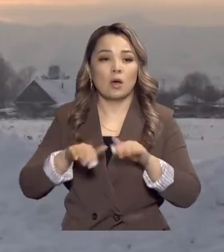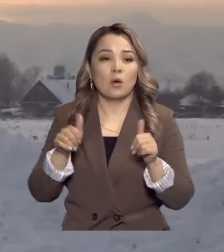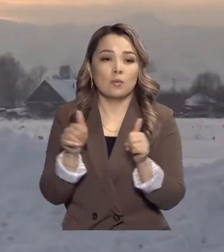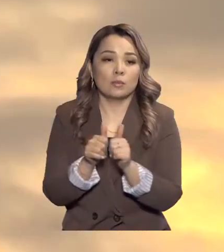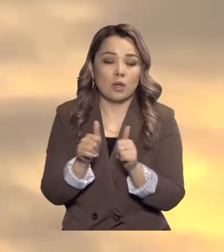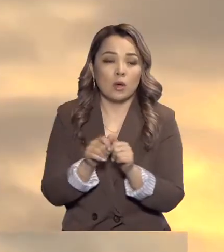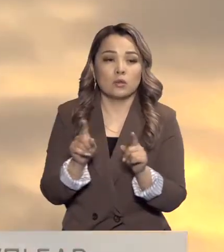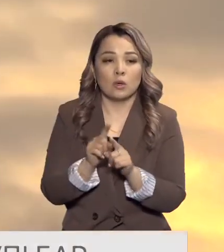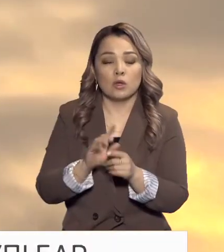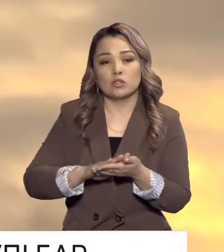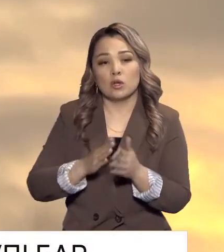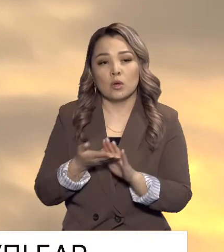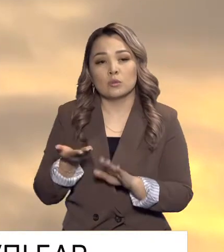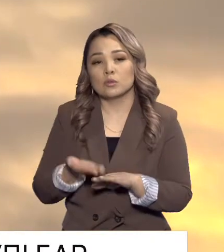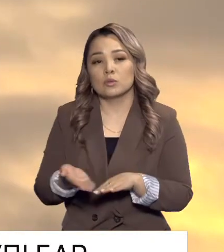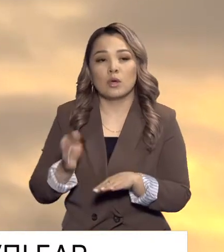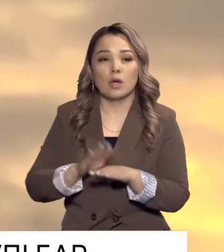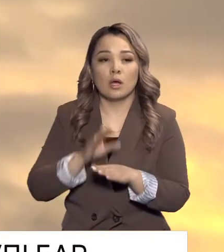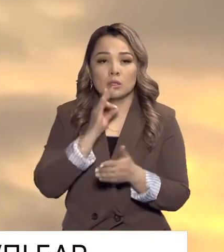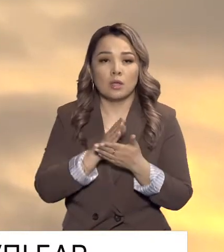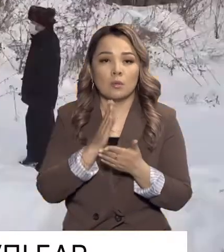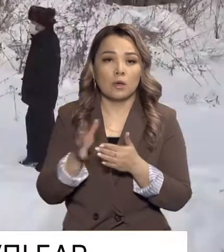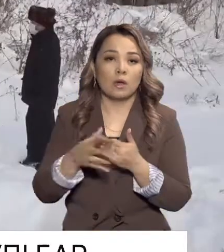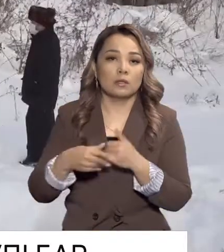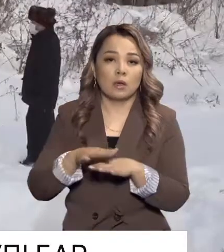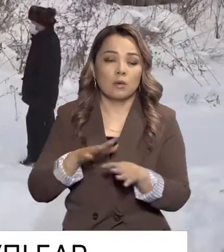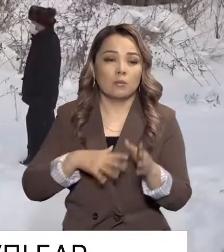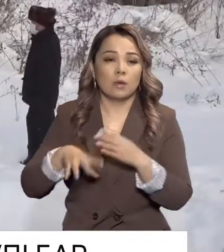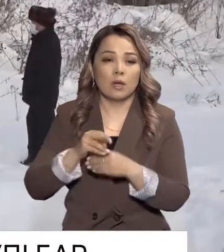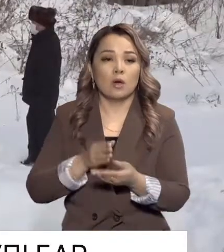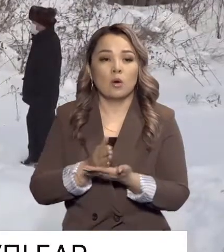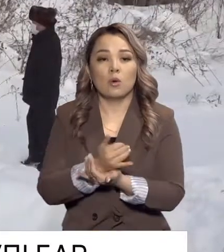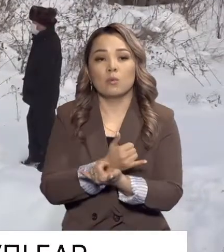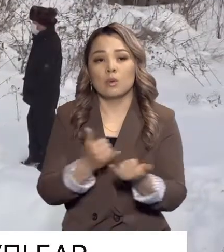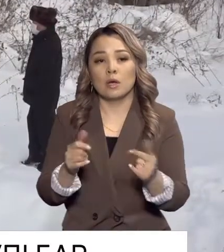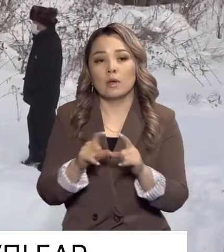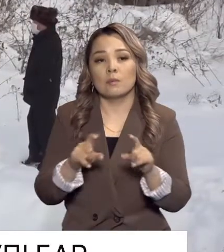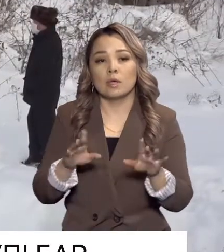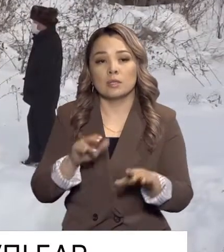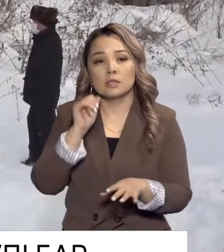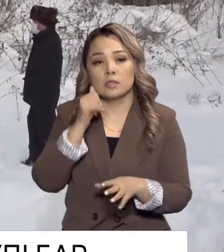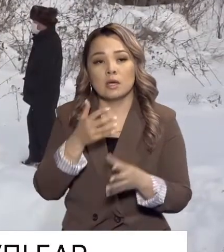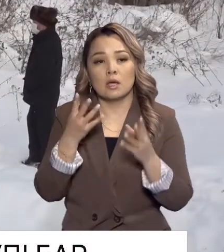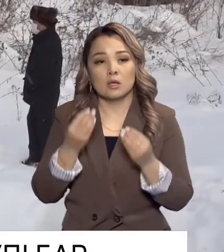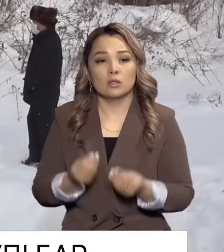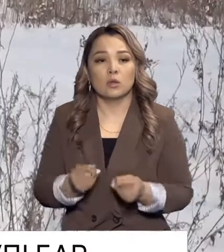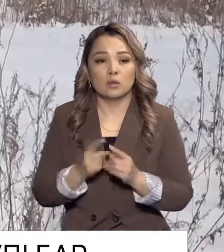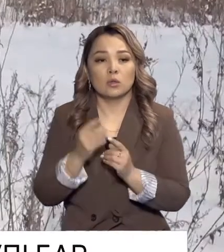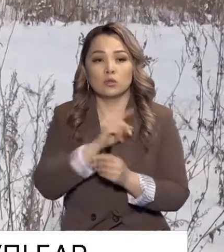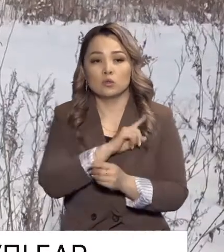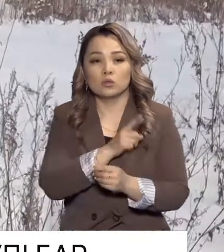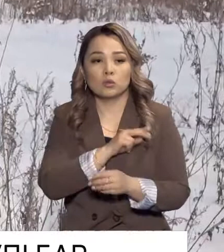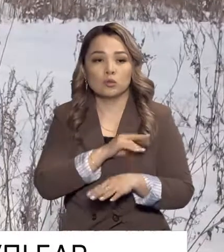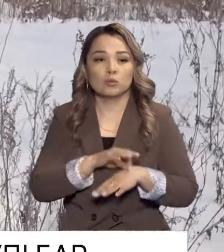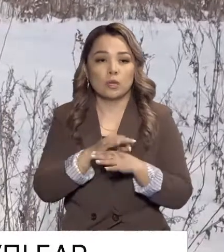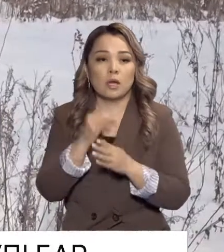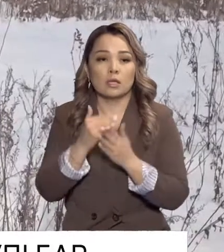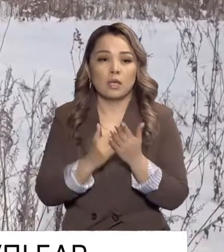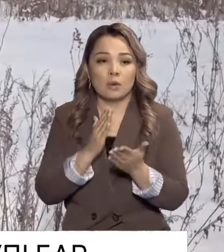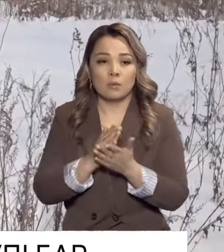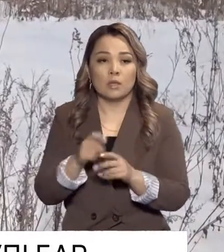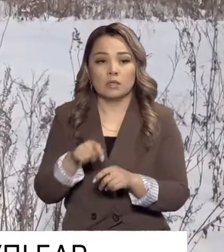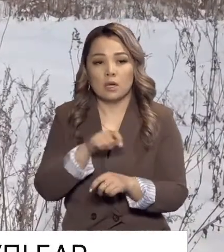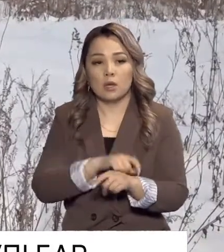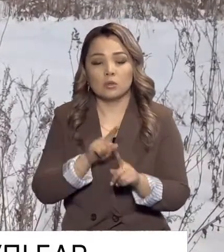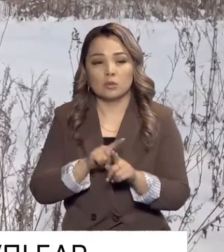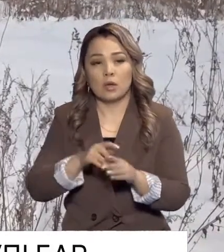елді мекендерге жағдай қиын. Сондықтан өңірдегі барлық коммуналдық мекеме ертеңнен бастап күшейтілген жұмыс тәртібіне көшіріледі. Бұған дейін 200 шақырымдай